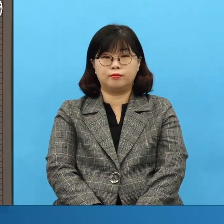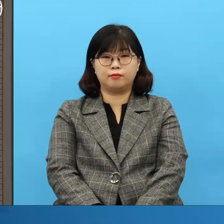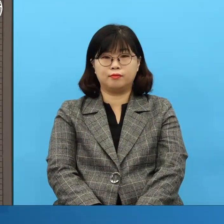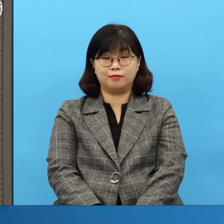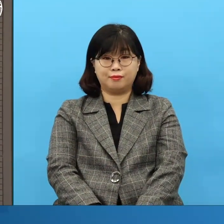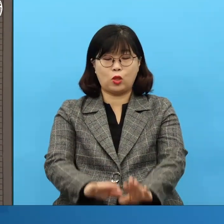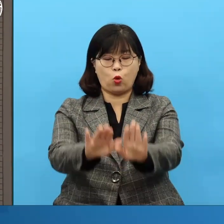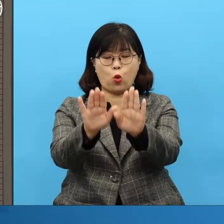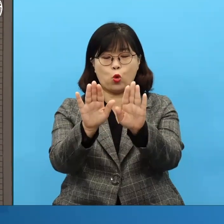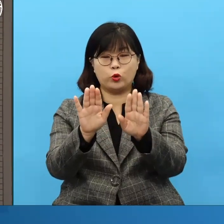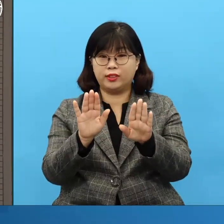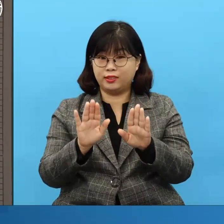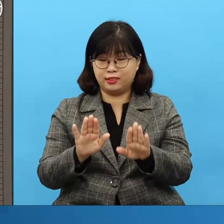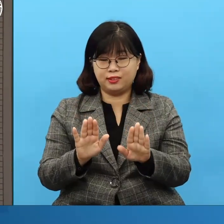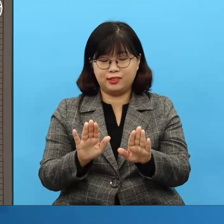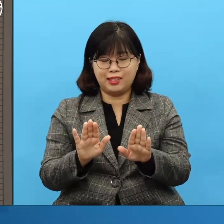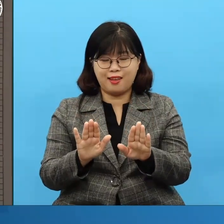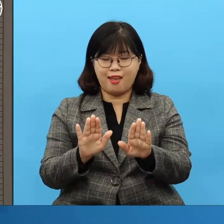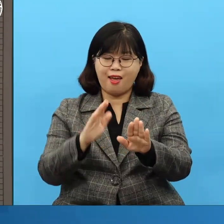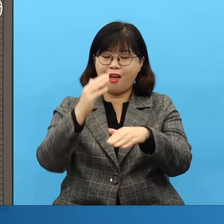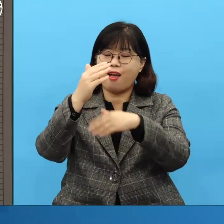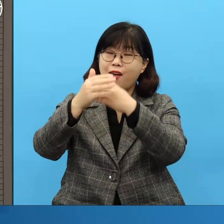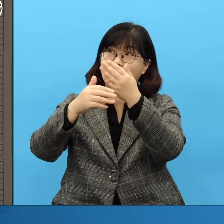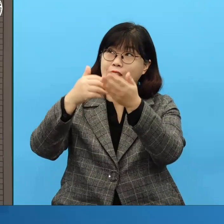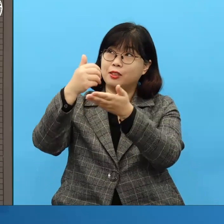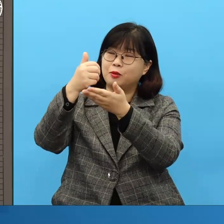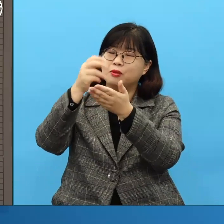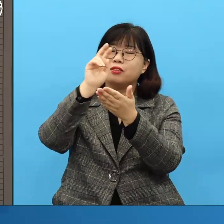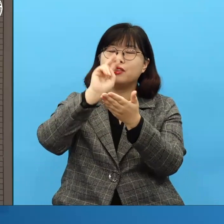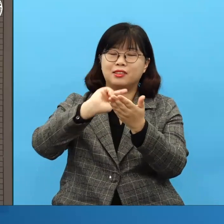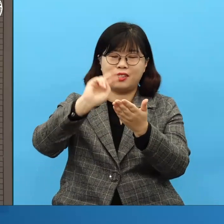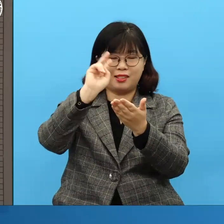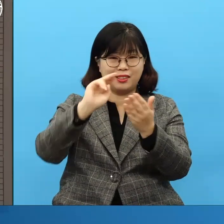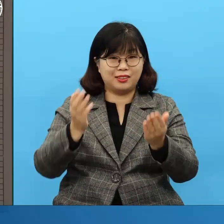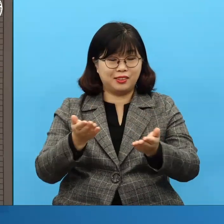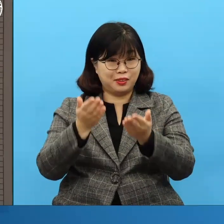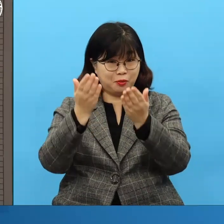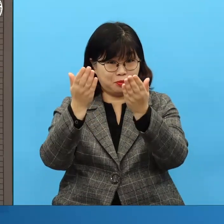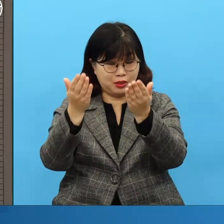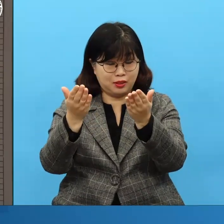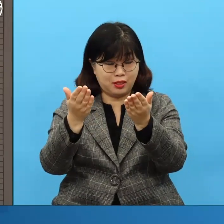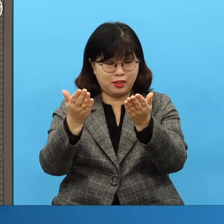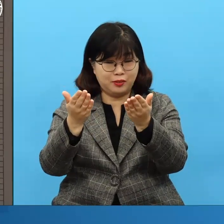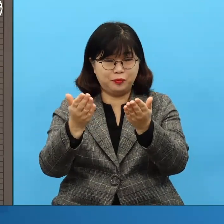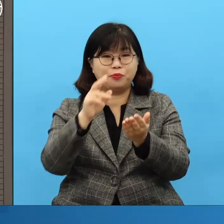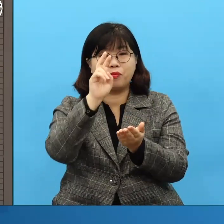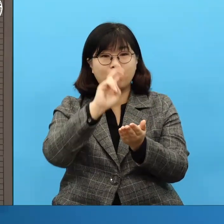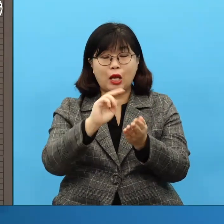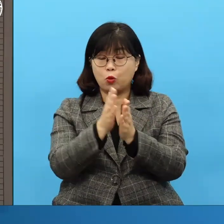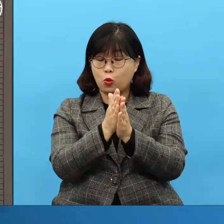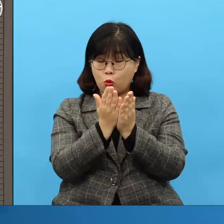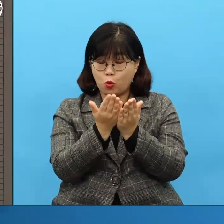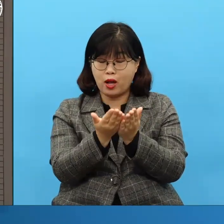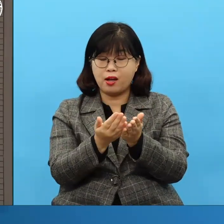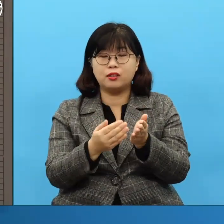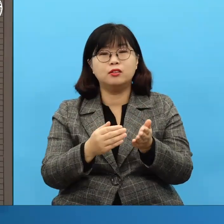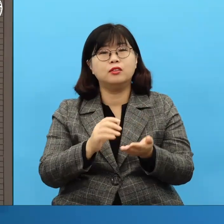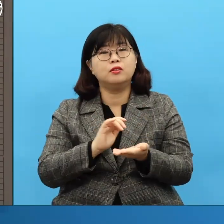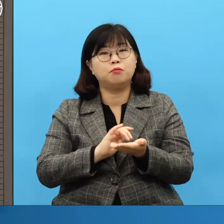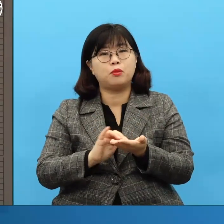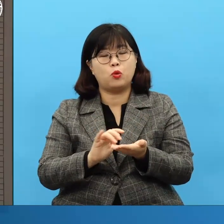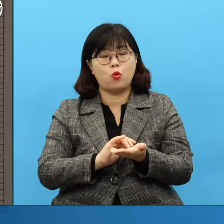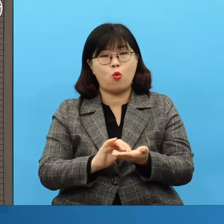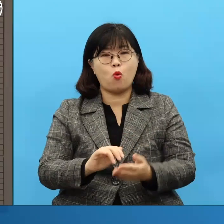우리 시간 함께 하나님께 찬양드리겠습니다. 찬송가 200장입니다. 찬송가 200장 달고 오묘한 그